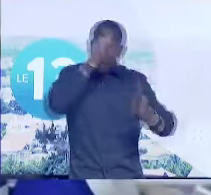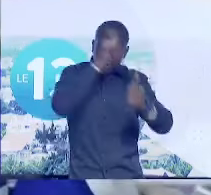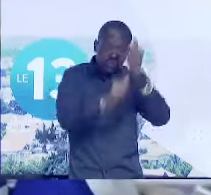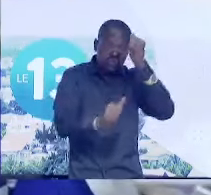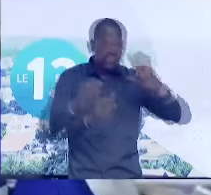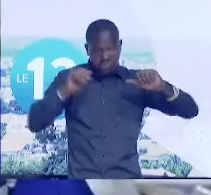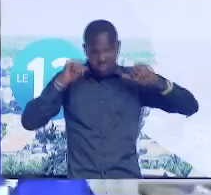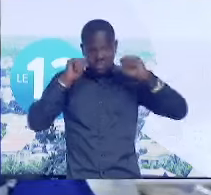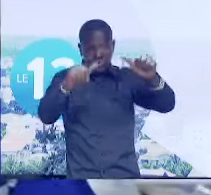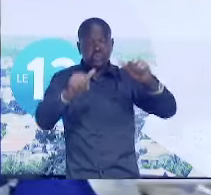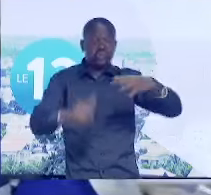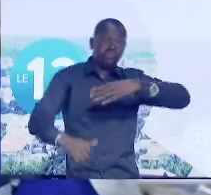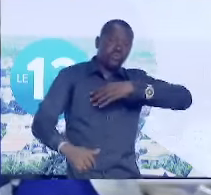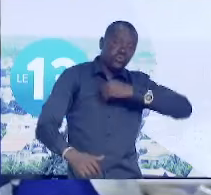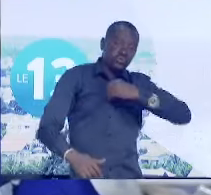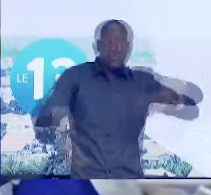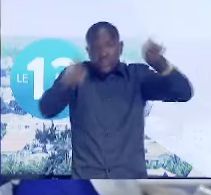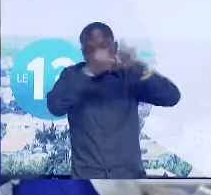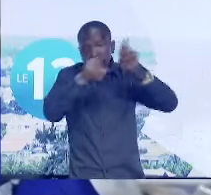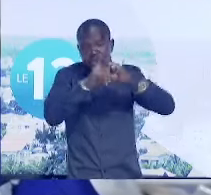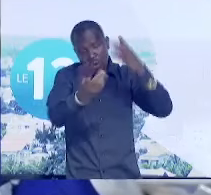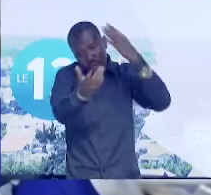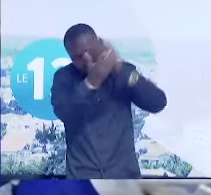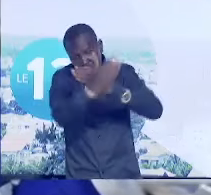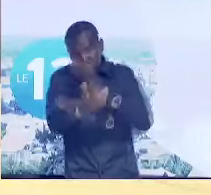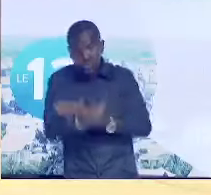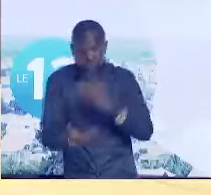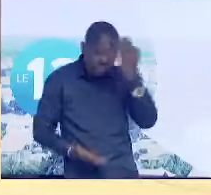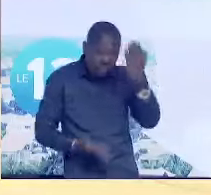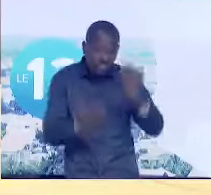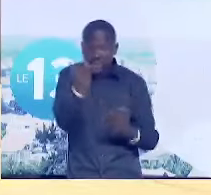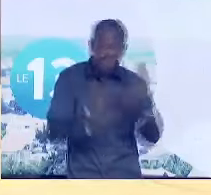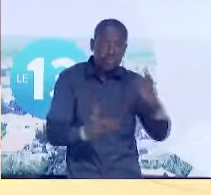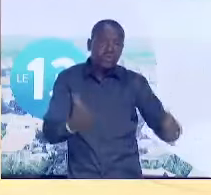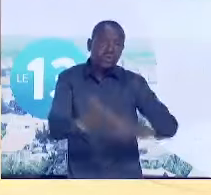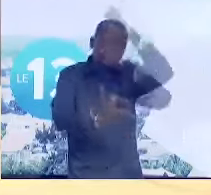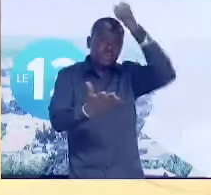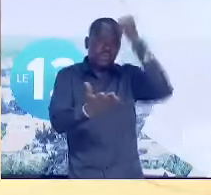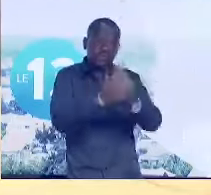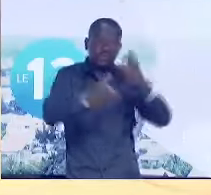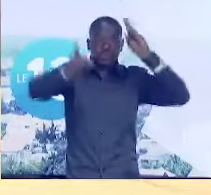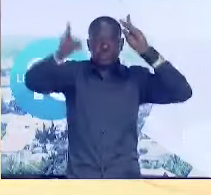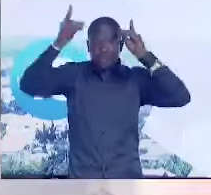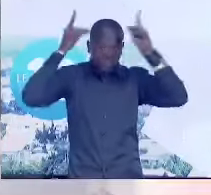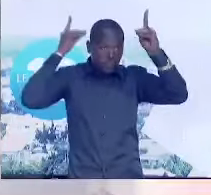affichent ainsi une volonté commune d'améliorer leurs services des administrations douanières.